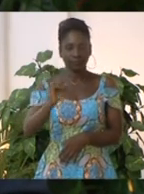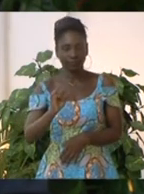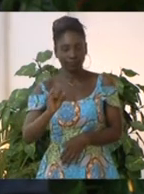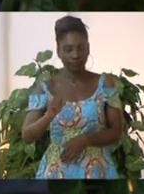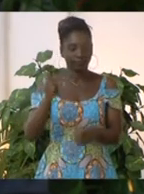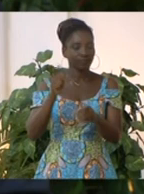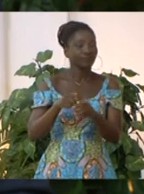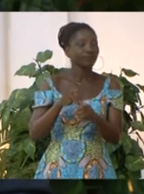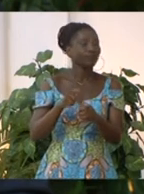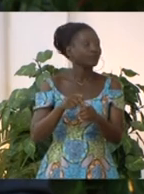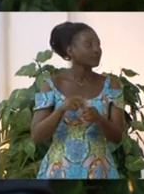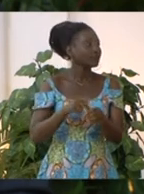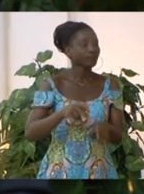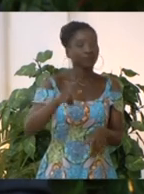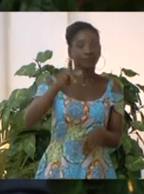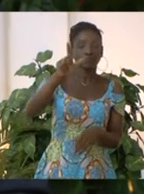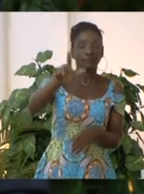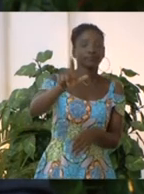Suffrage exprimé,